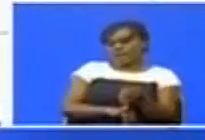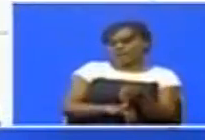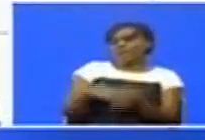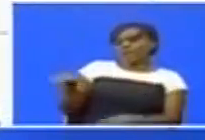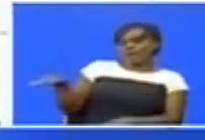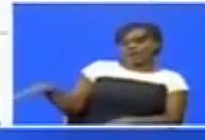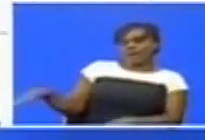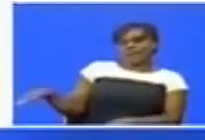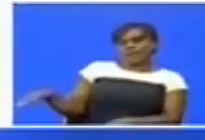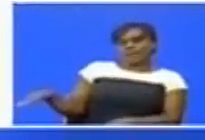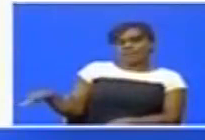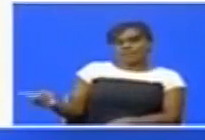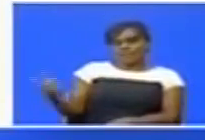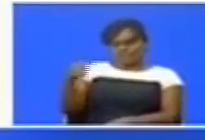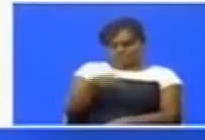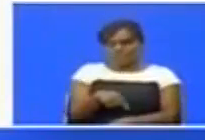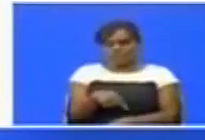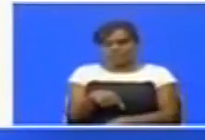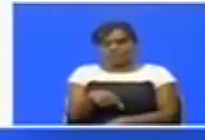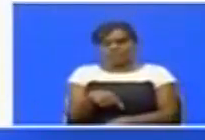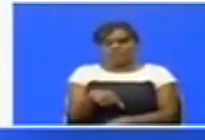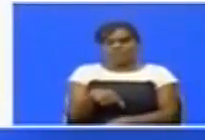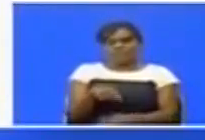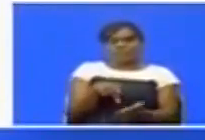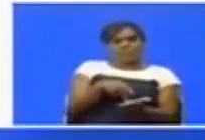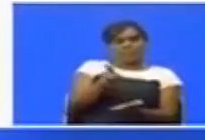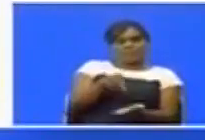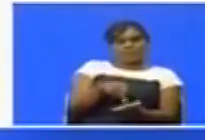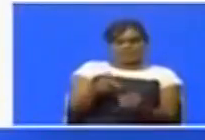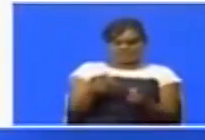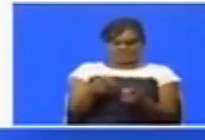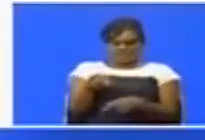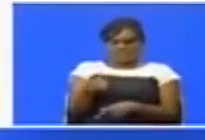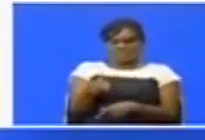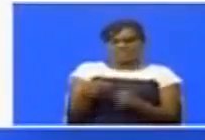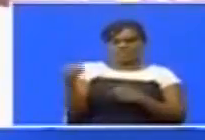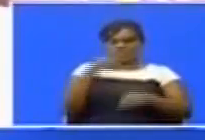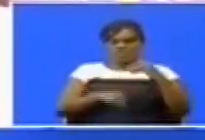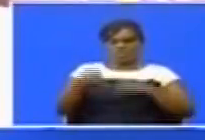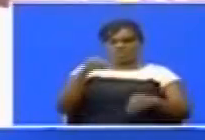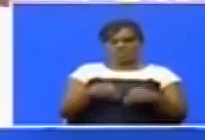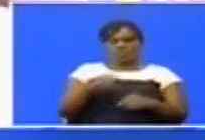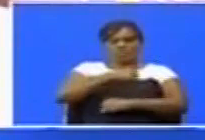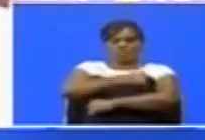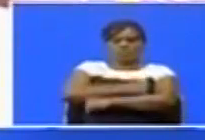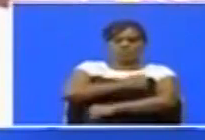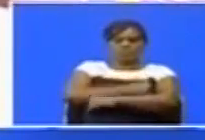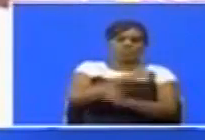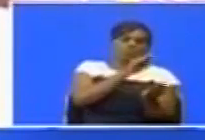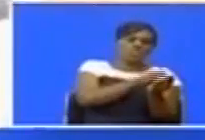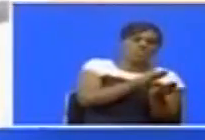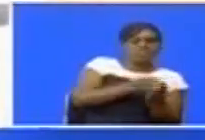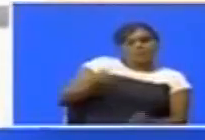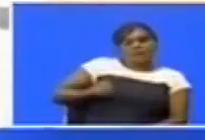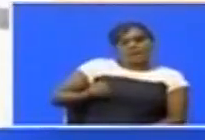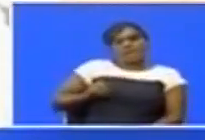baadaye ya kutenga mahali hapa na licha sheria nchini kuharamisha shughuli hii, jambo ambalo limechangia mamlaka ya shule hiyo kuwahifadhi shuleni msimu